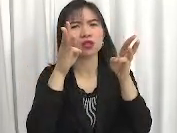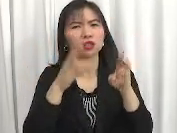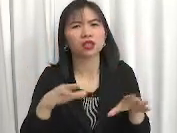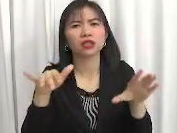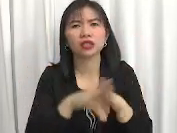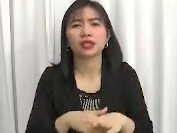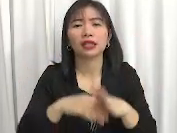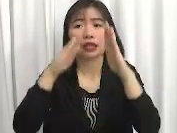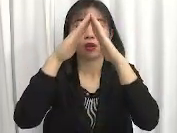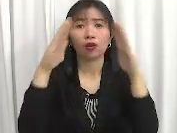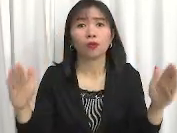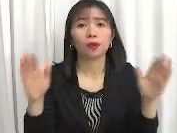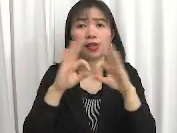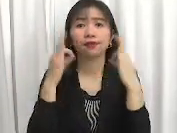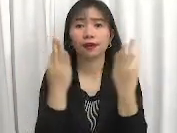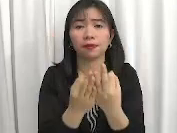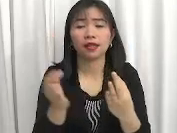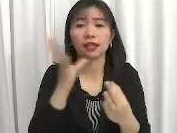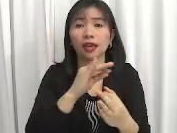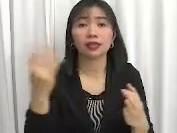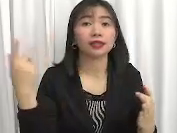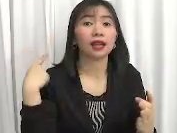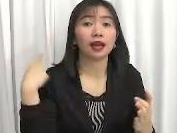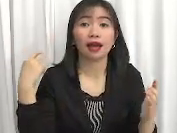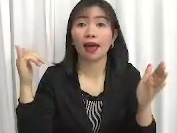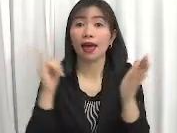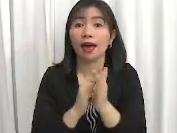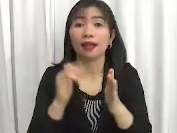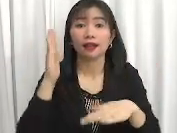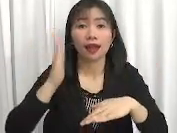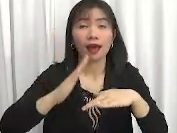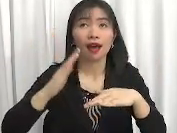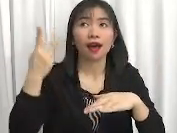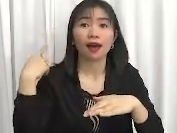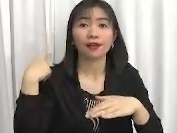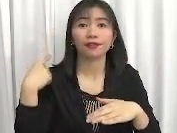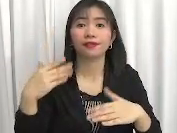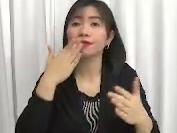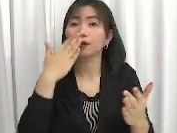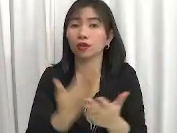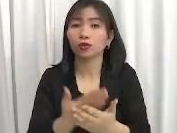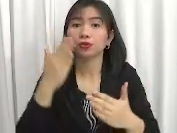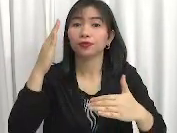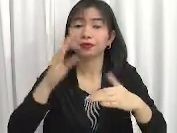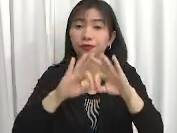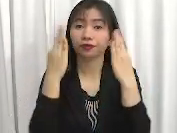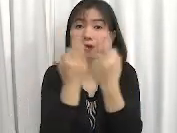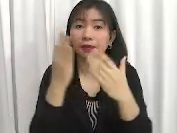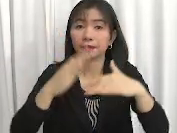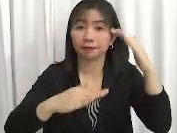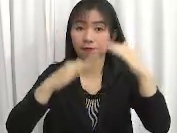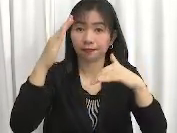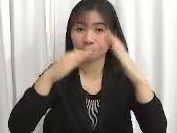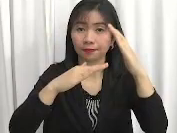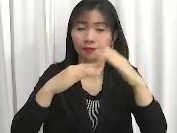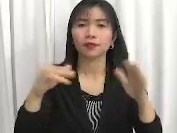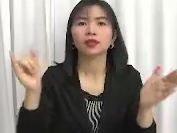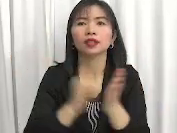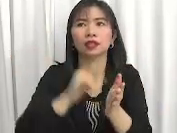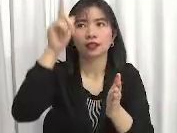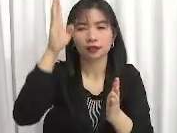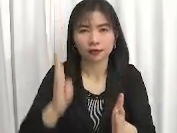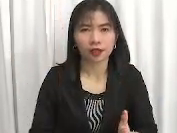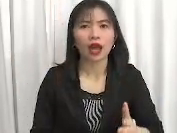may magandang pamilya na siyang itinatag ng Diyos, no? Mga